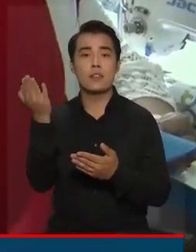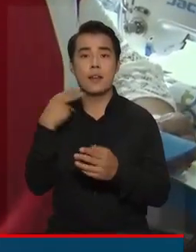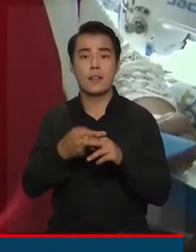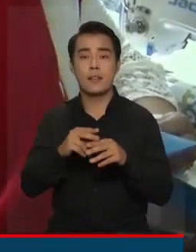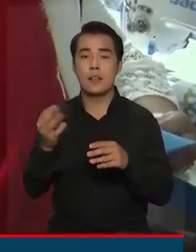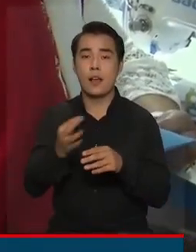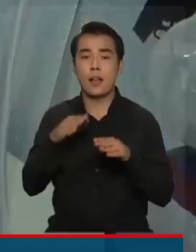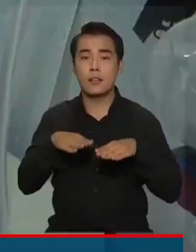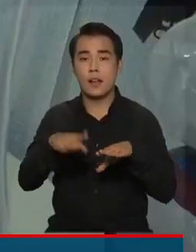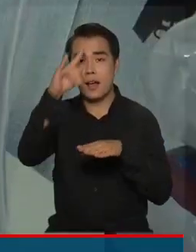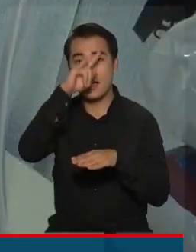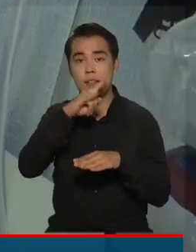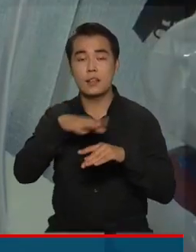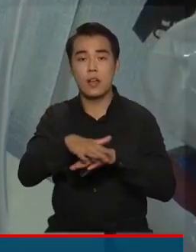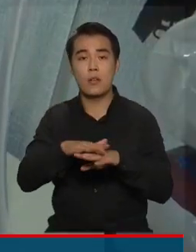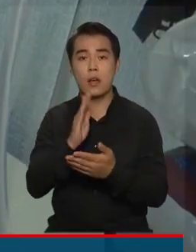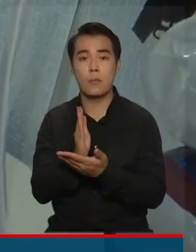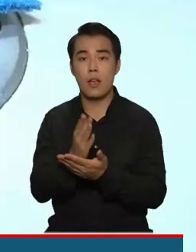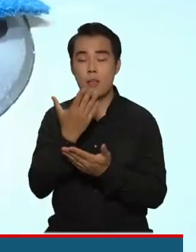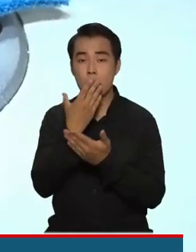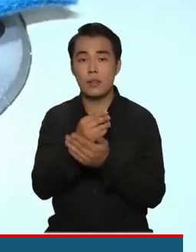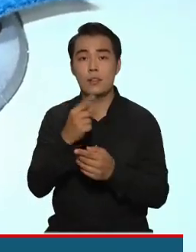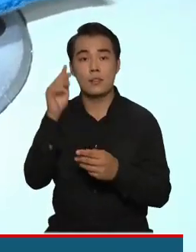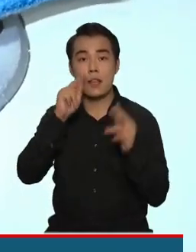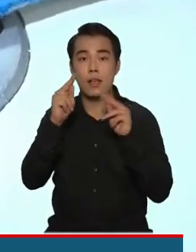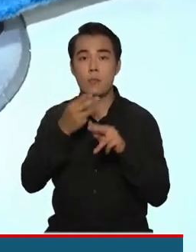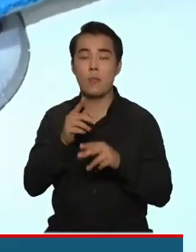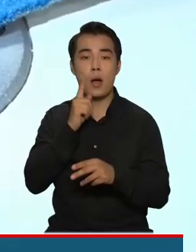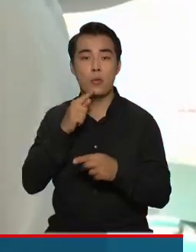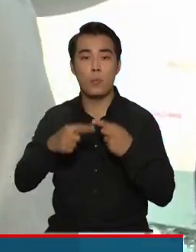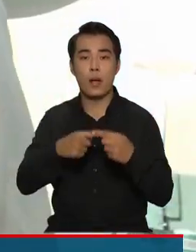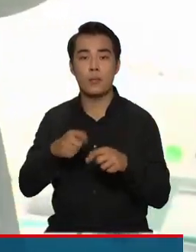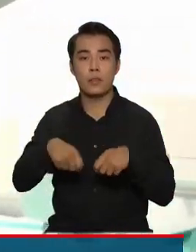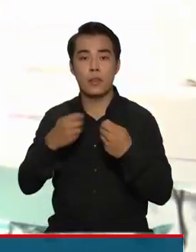декоративно-прикладного искусства казахского народа. Свои знания передают молодому поколению.